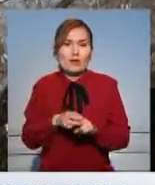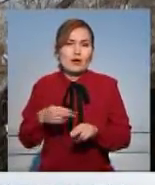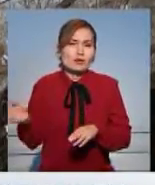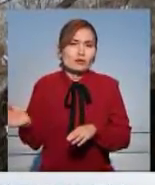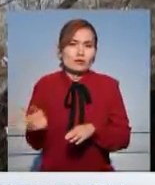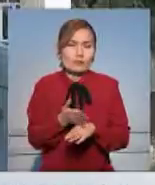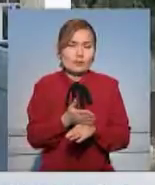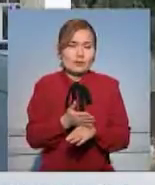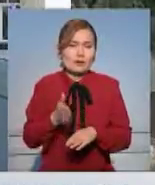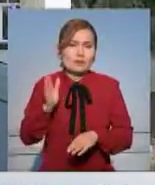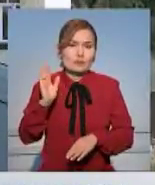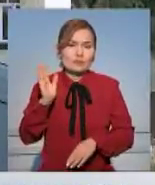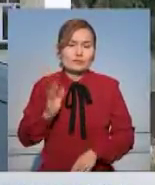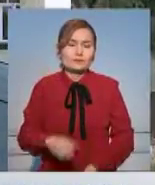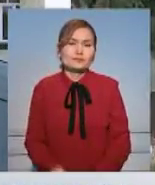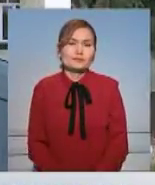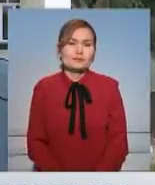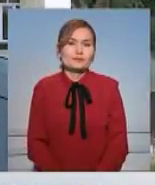отыр.